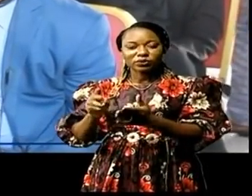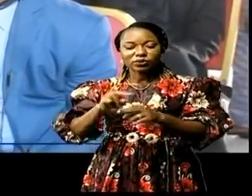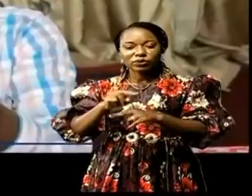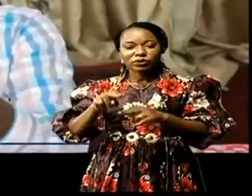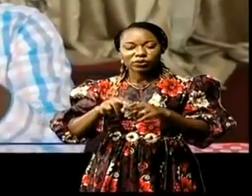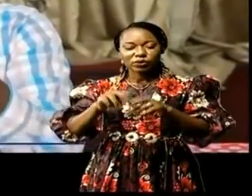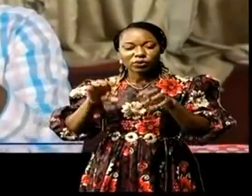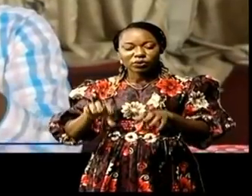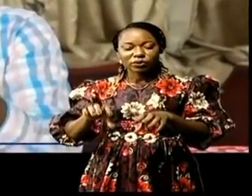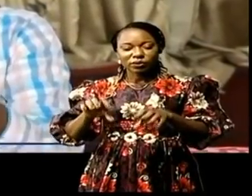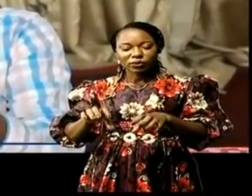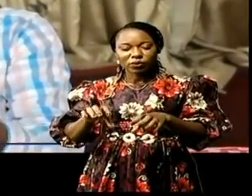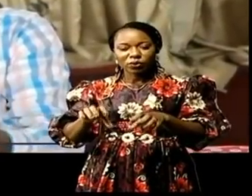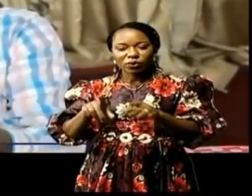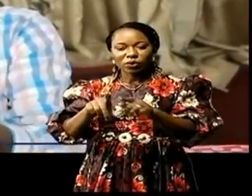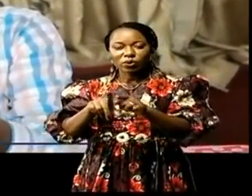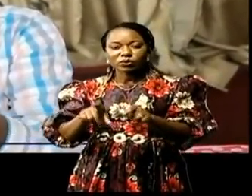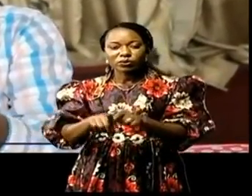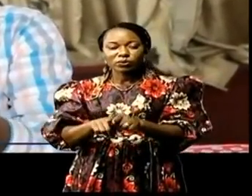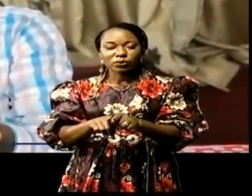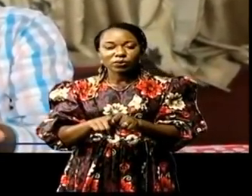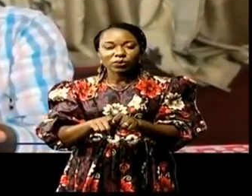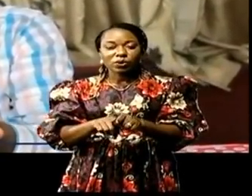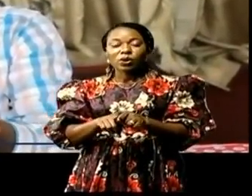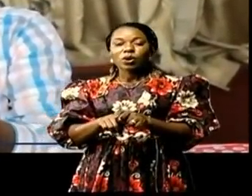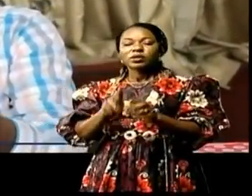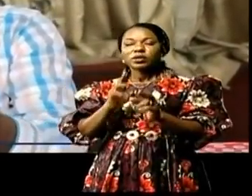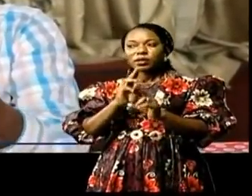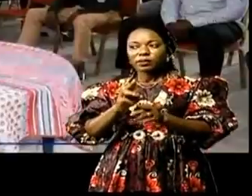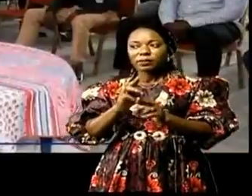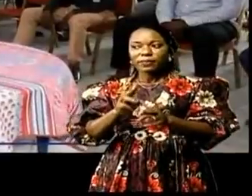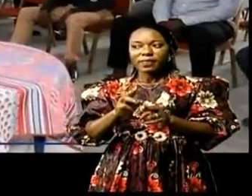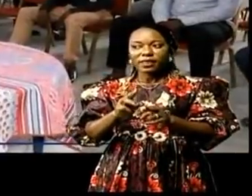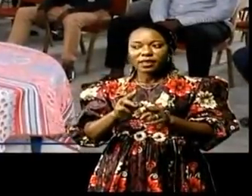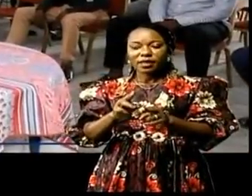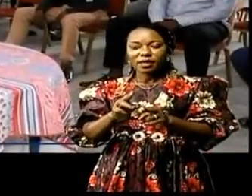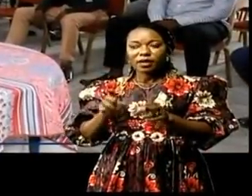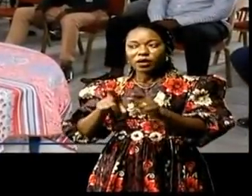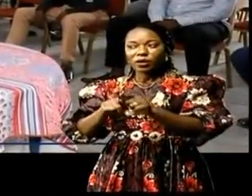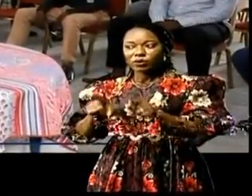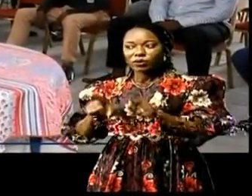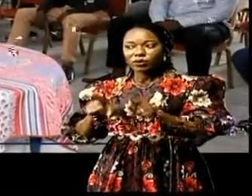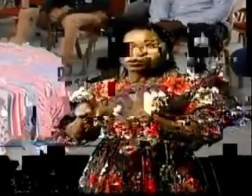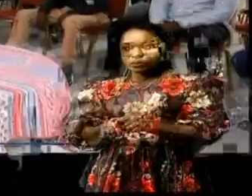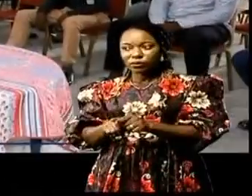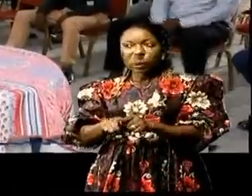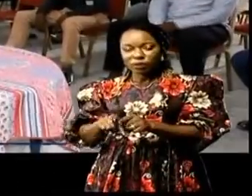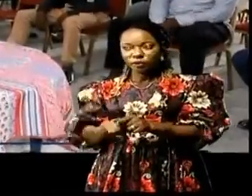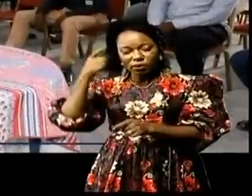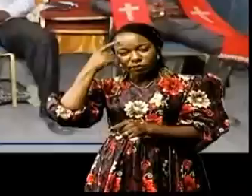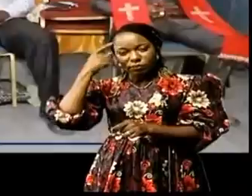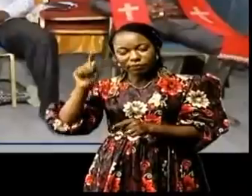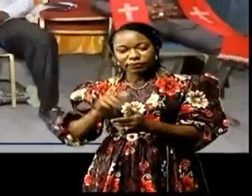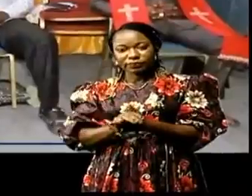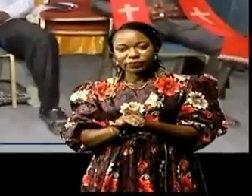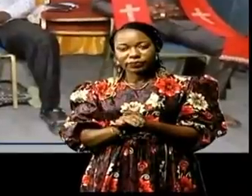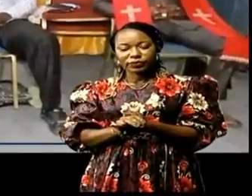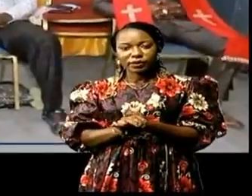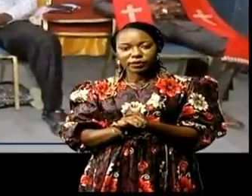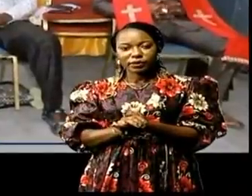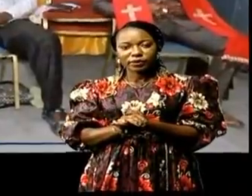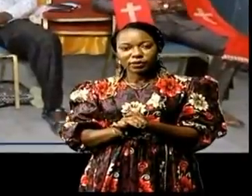conseil épiscopal de l'Union des églises indépendantes du Congo n'expliquent pas sinon ne comprennent pas le comportement